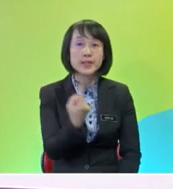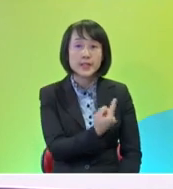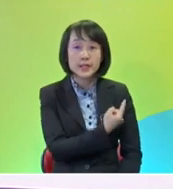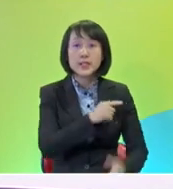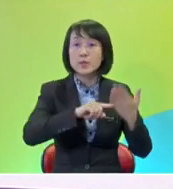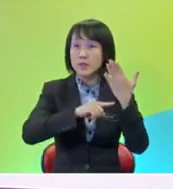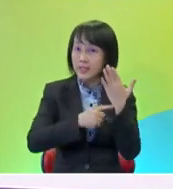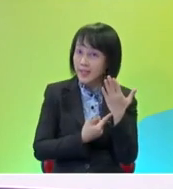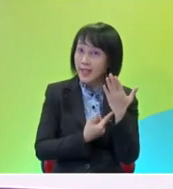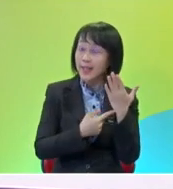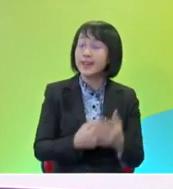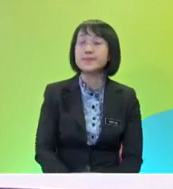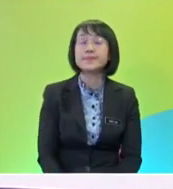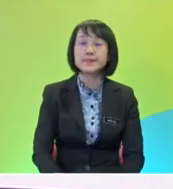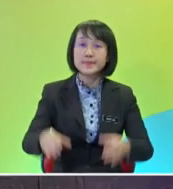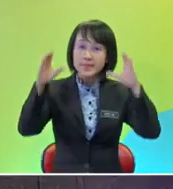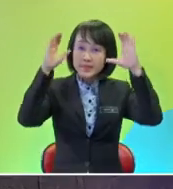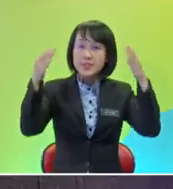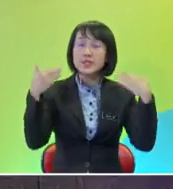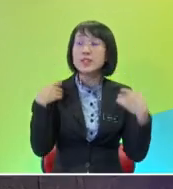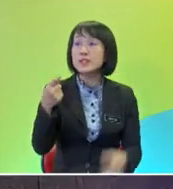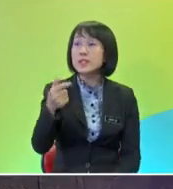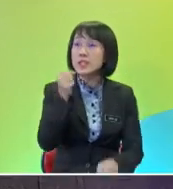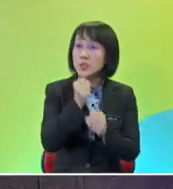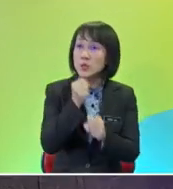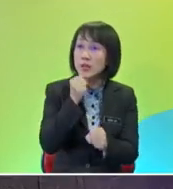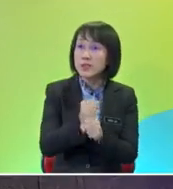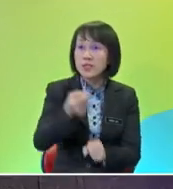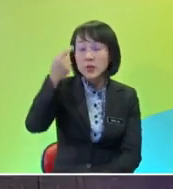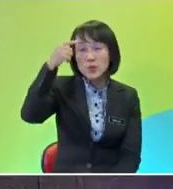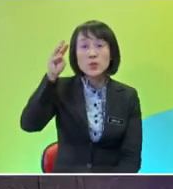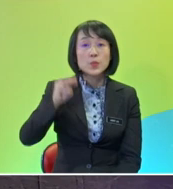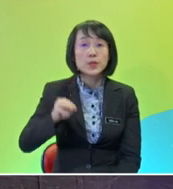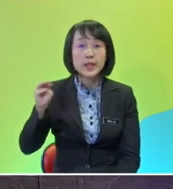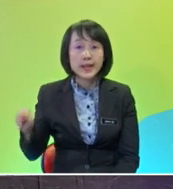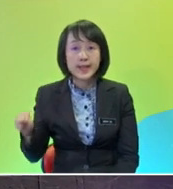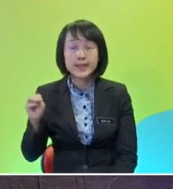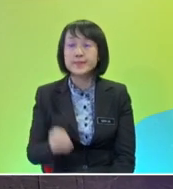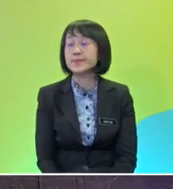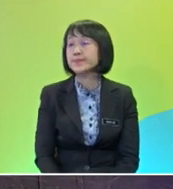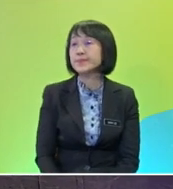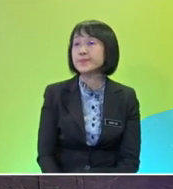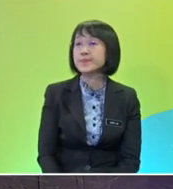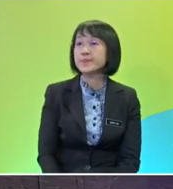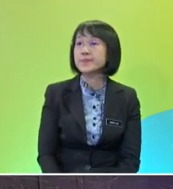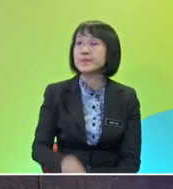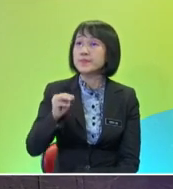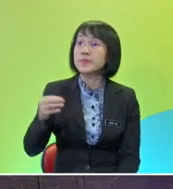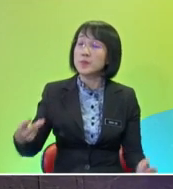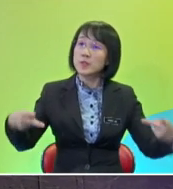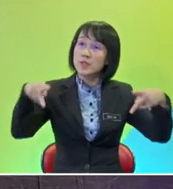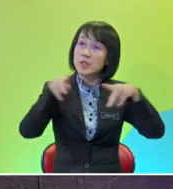pada segmen kali ini, cikgu ada sedikit tugasan kan untuk murid-murid kita, kan? Ya, sebab murid-murid kita perlukan masa untuk